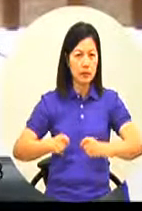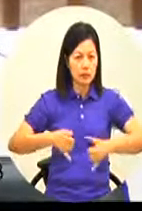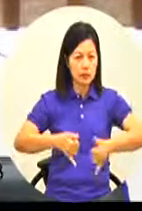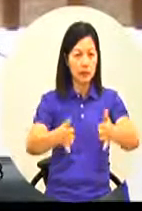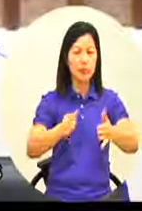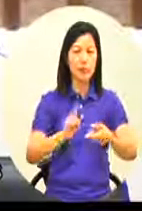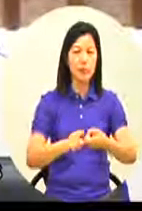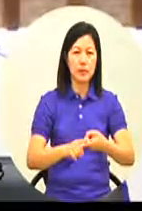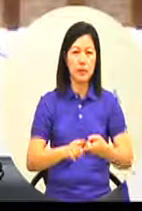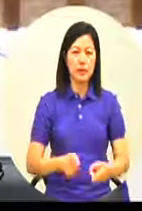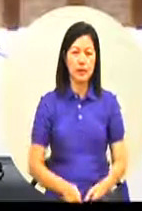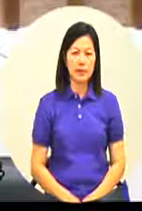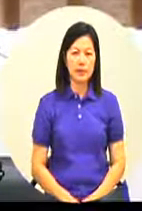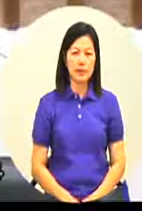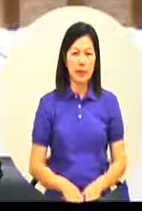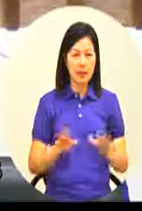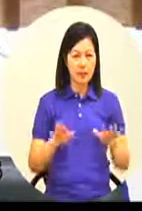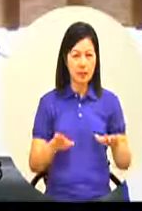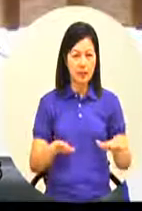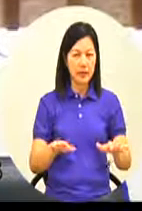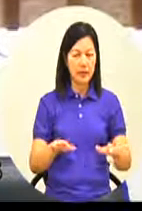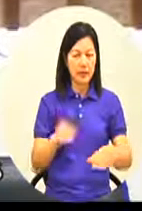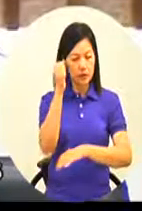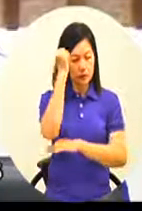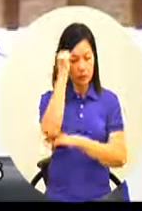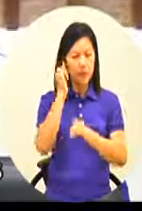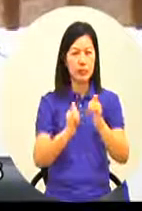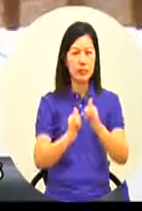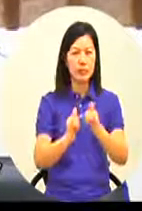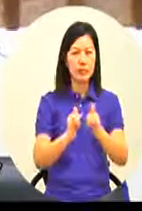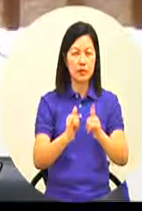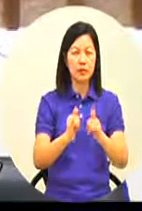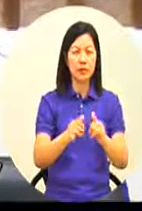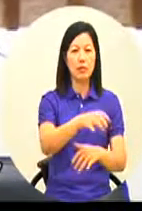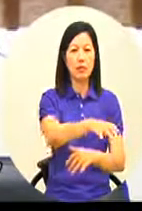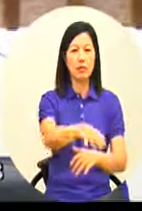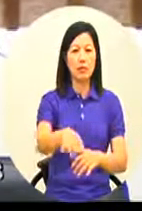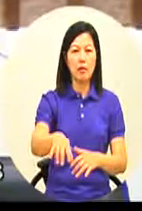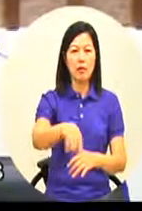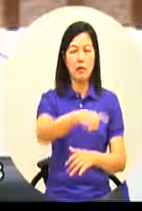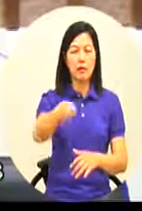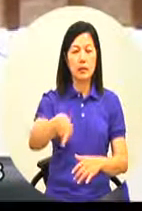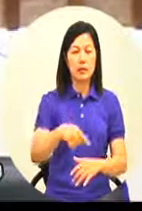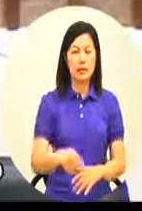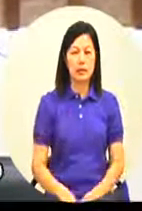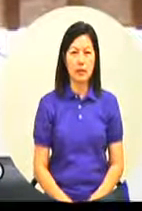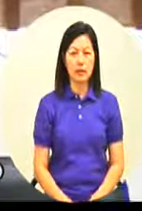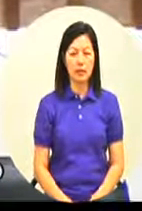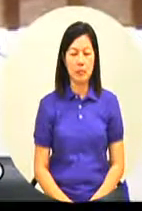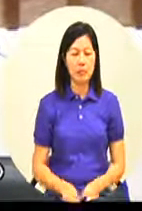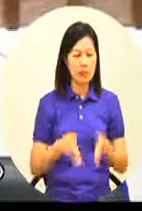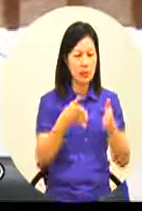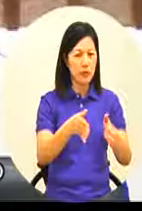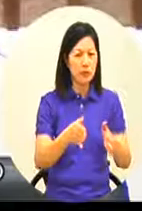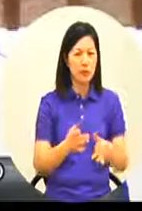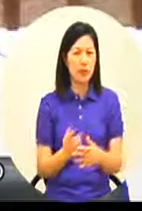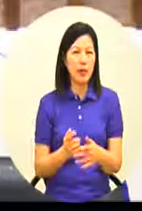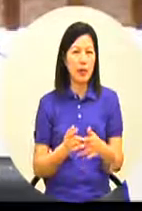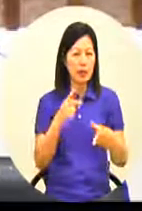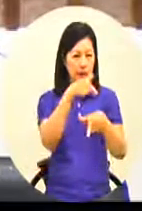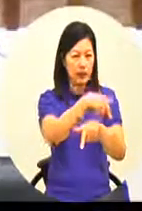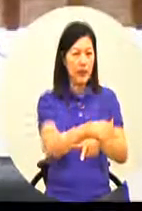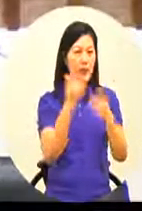目前呢？这个居民呐、啊，这个、居民呢是朝着南北方向的通路拢无